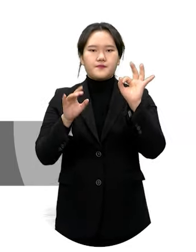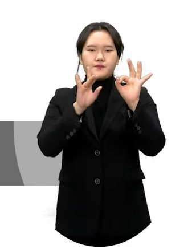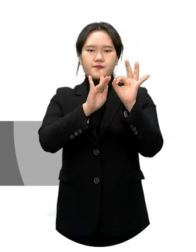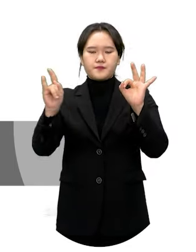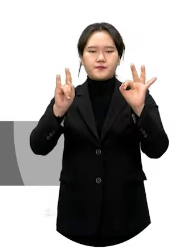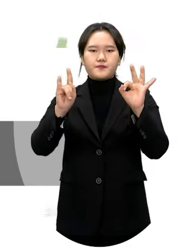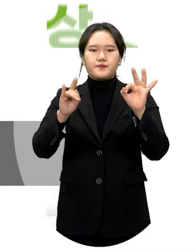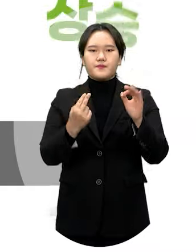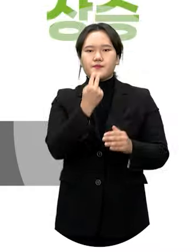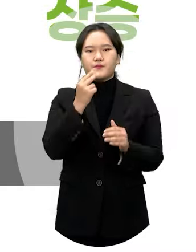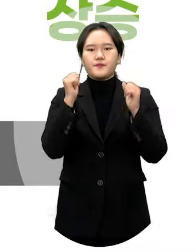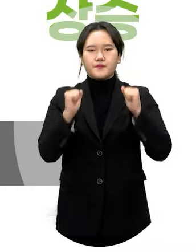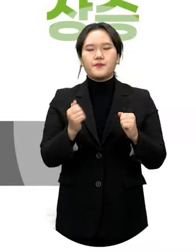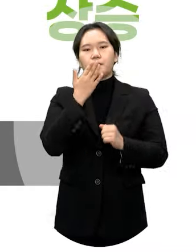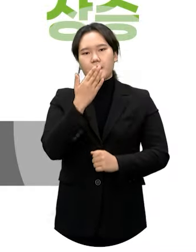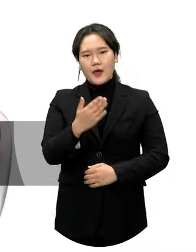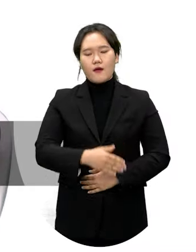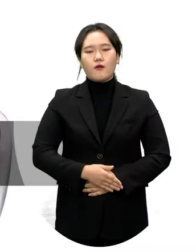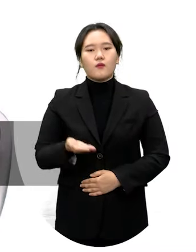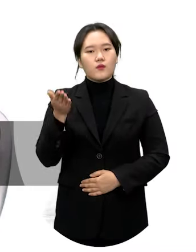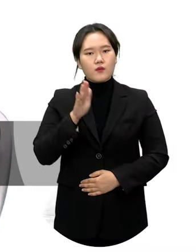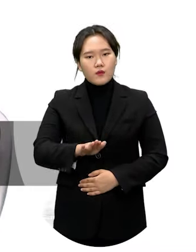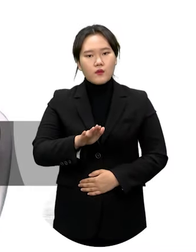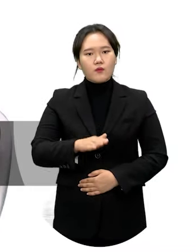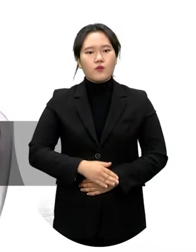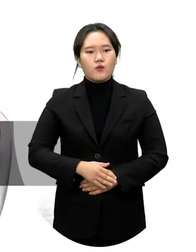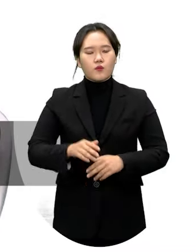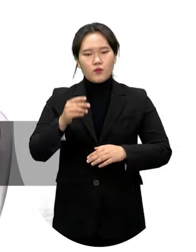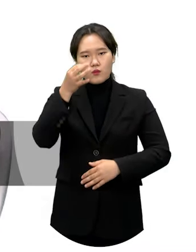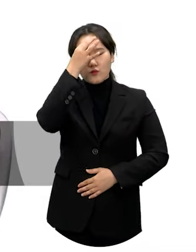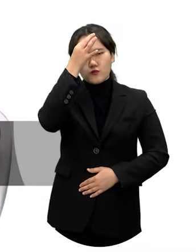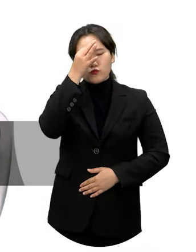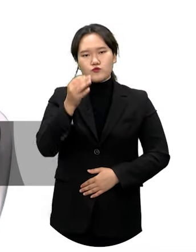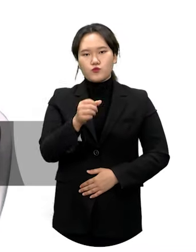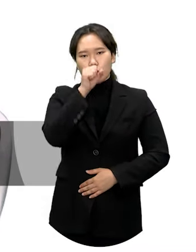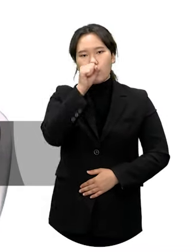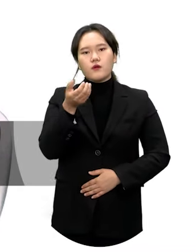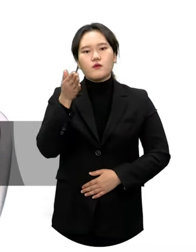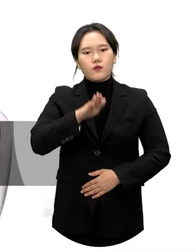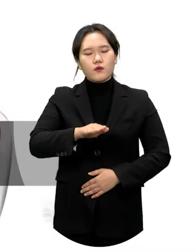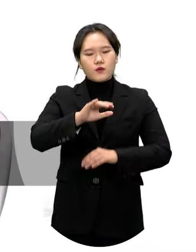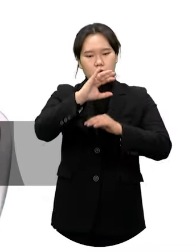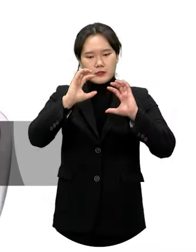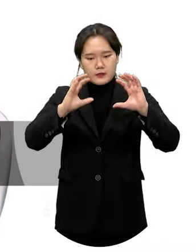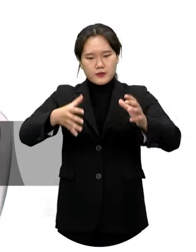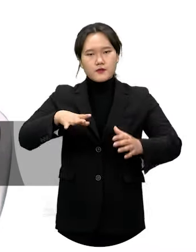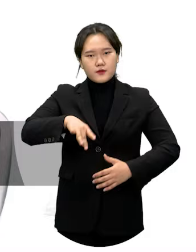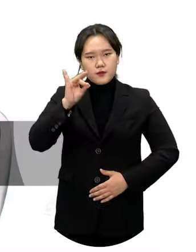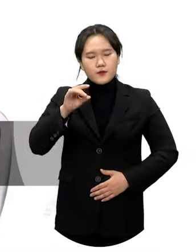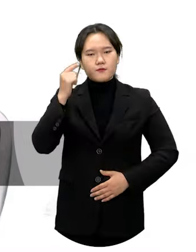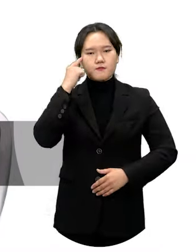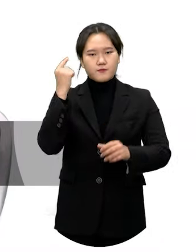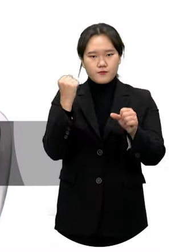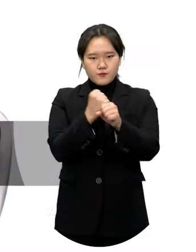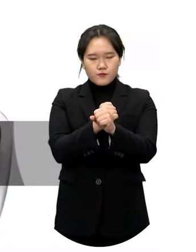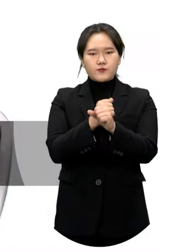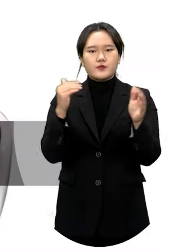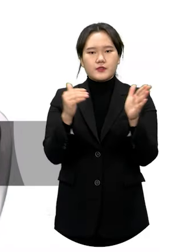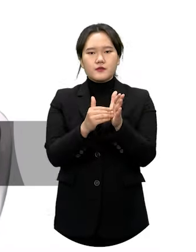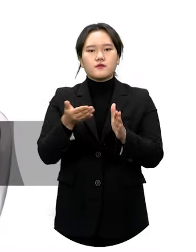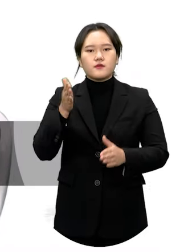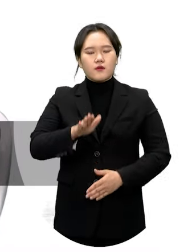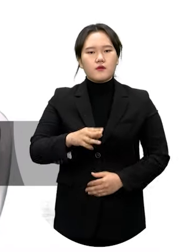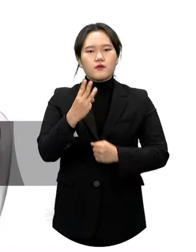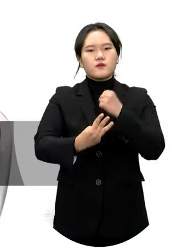무려 10배 이상 높일 수 있다는 것. 근데요, 혁신적인 기술을 세계 최초로 개발했는데도 이 규제로